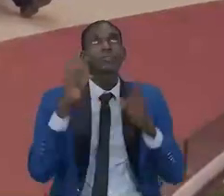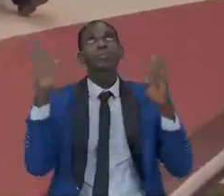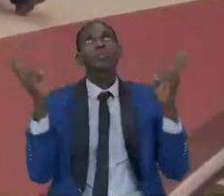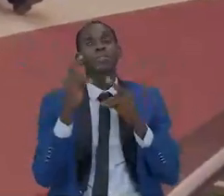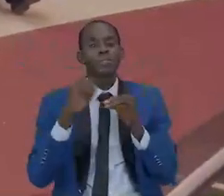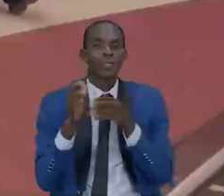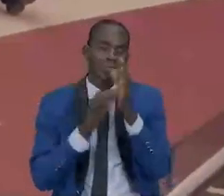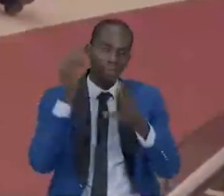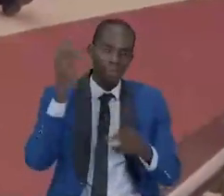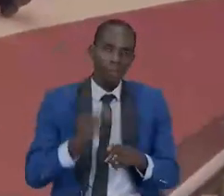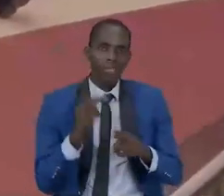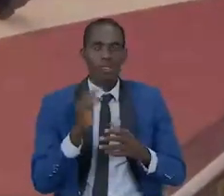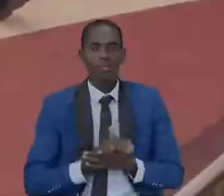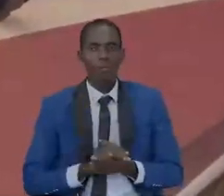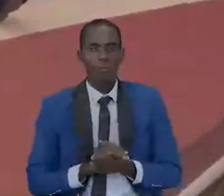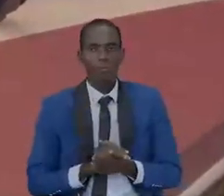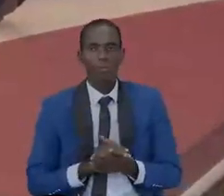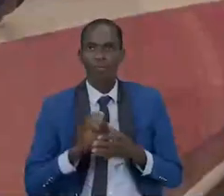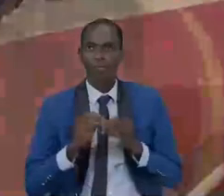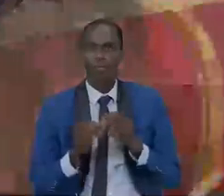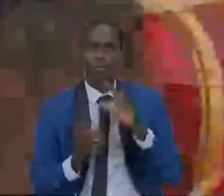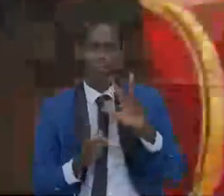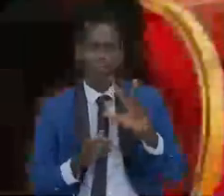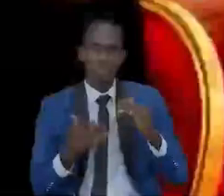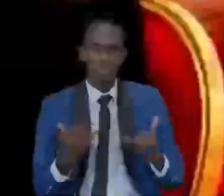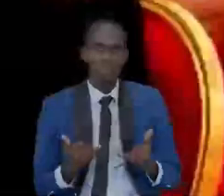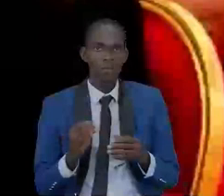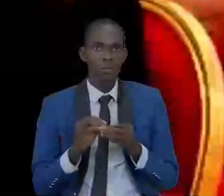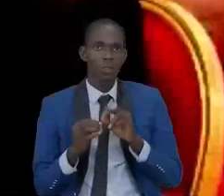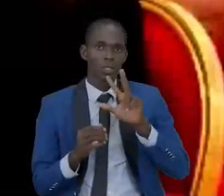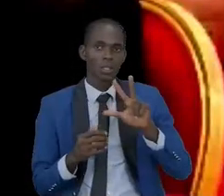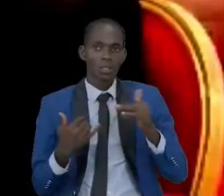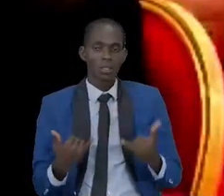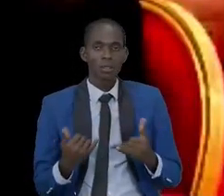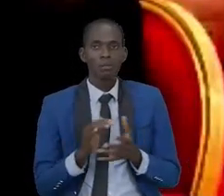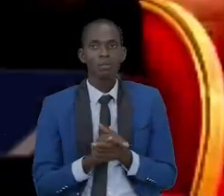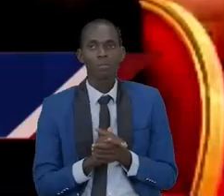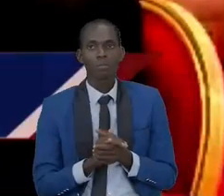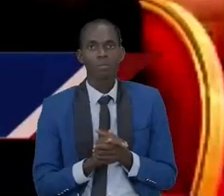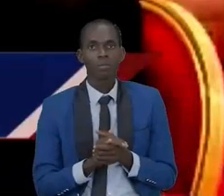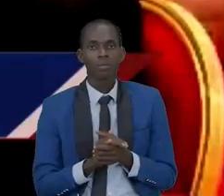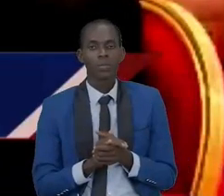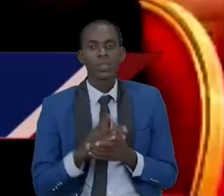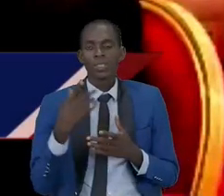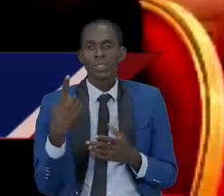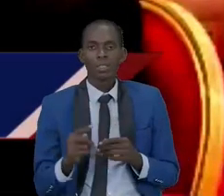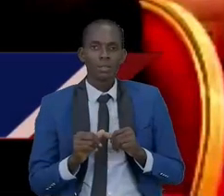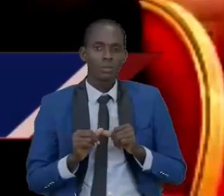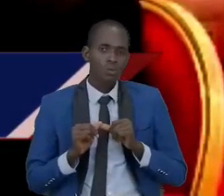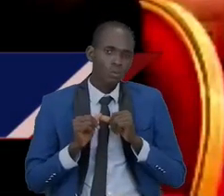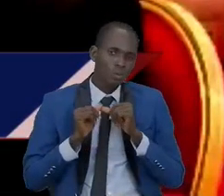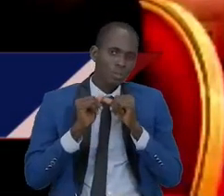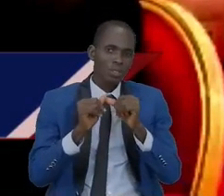au nord de chez 3e élément ici dans le troisième élément c'est la